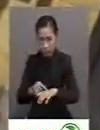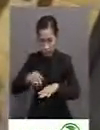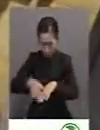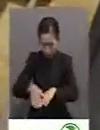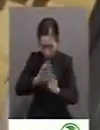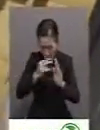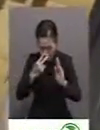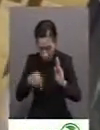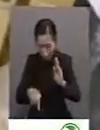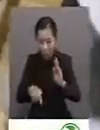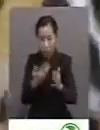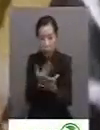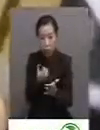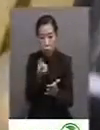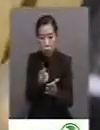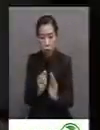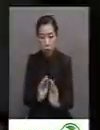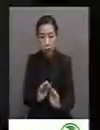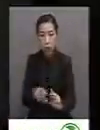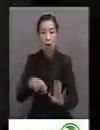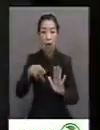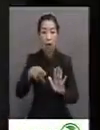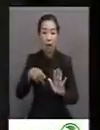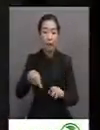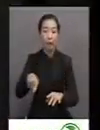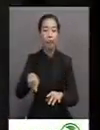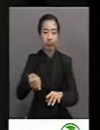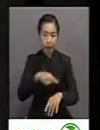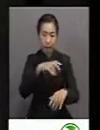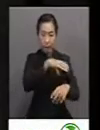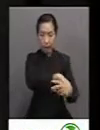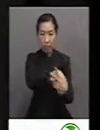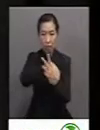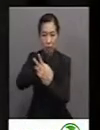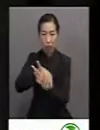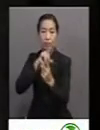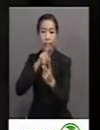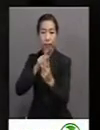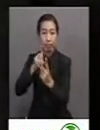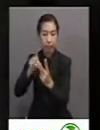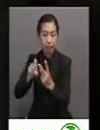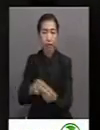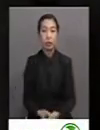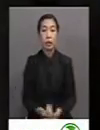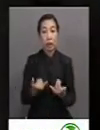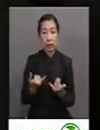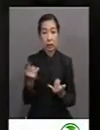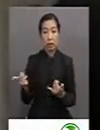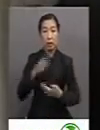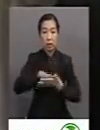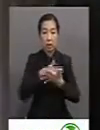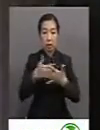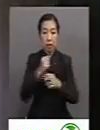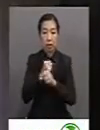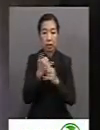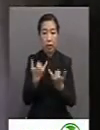คะภายในนี่มีเงินสดซ่อนไว้ประมาณ 5,000 บาทเลยควบคุมตัวไปสอบปากคำ ค่ะสำหรับที่มาของปฏิบัติการในครั้งนี้ค่ะ